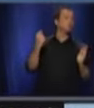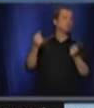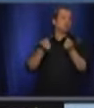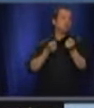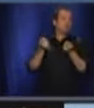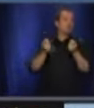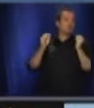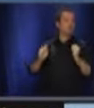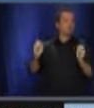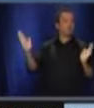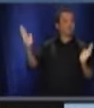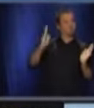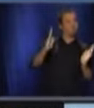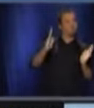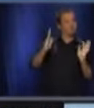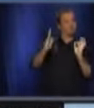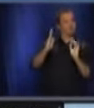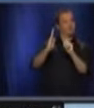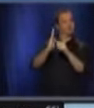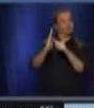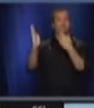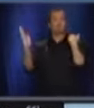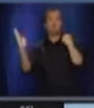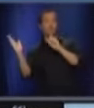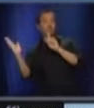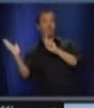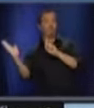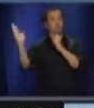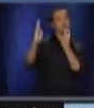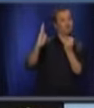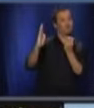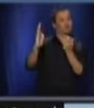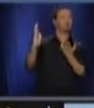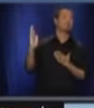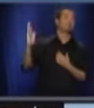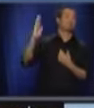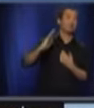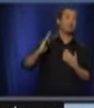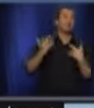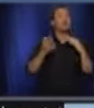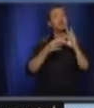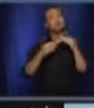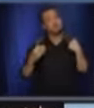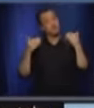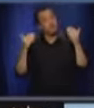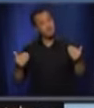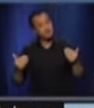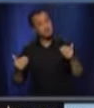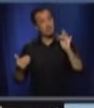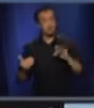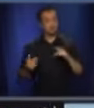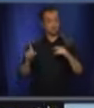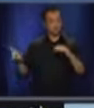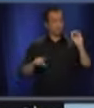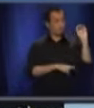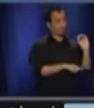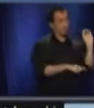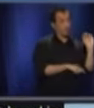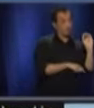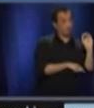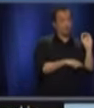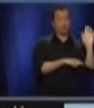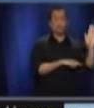l'heure. Puis, je vous donne l'exemple parce que les gens vont nous le demander. Comment ça se compare à l'Ontario? L'Ontario n'a même pas encore réduit les heures.